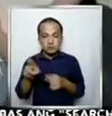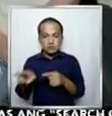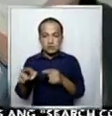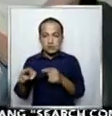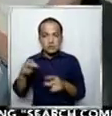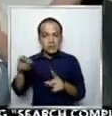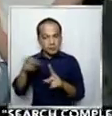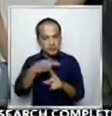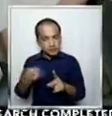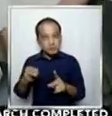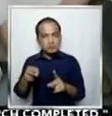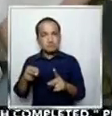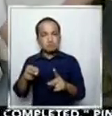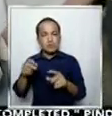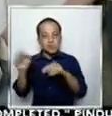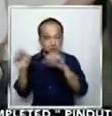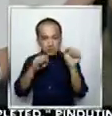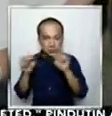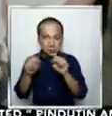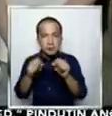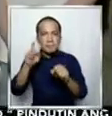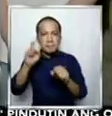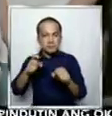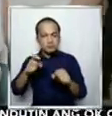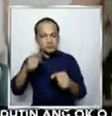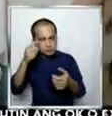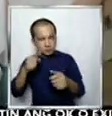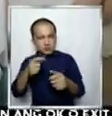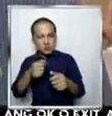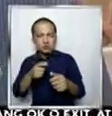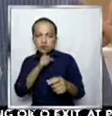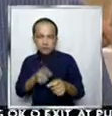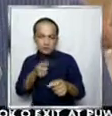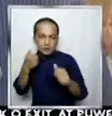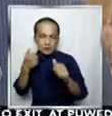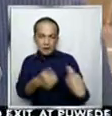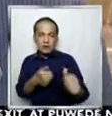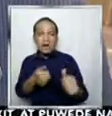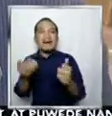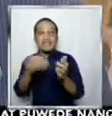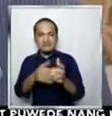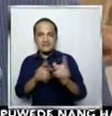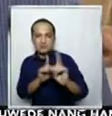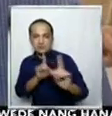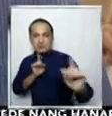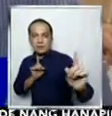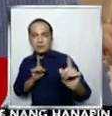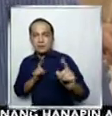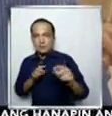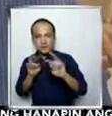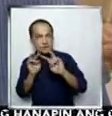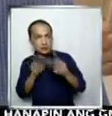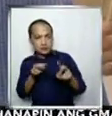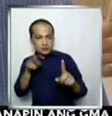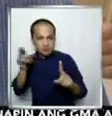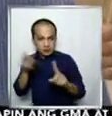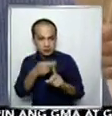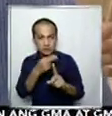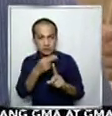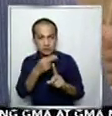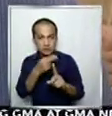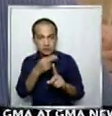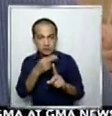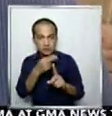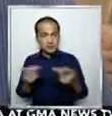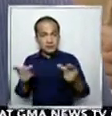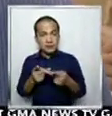bagyo. Pero dapat pa rin matiyak ding nasusunod ang social distancing. Kung nakikita natin natatamaan yung lugar natin, mas maganda yung